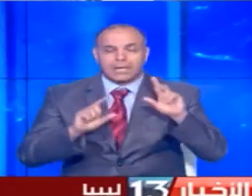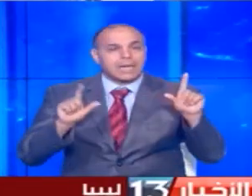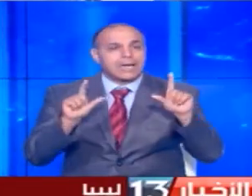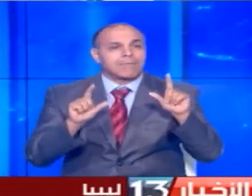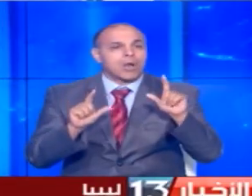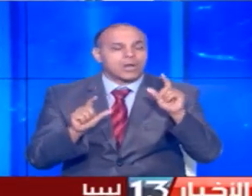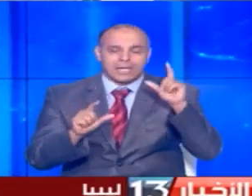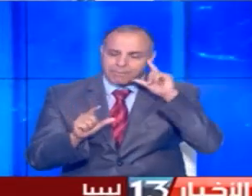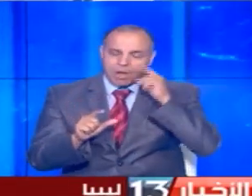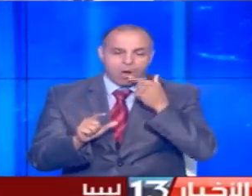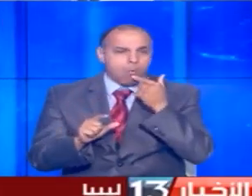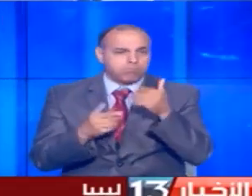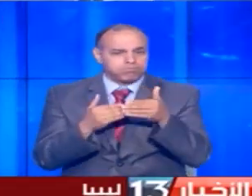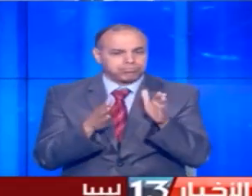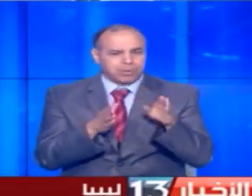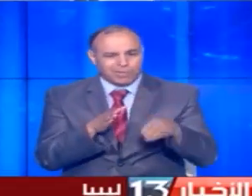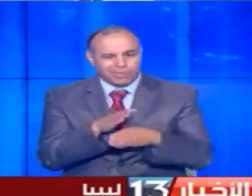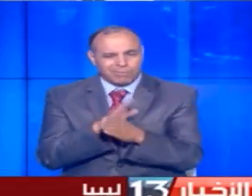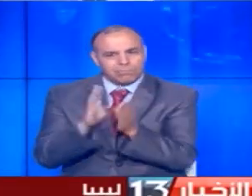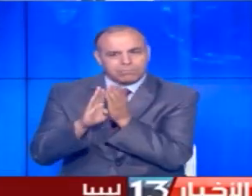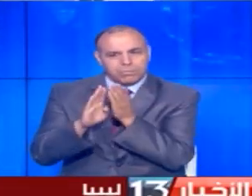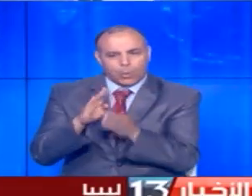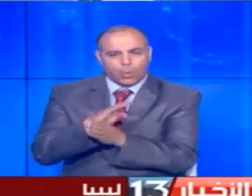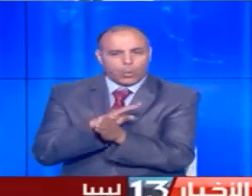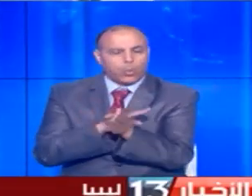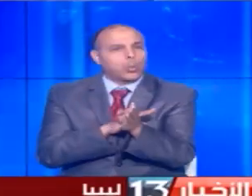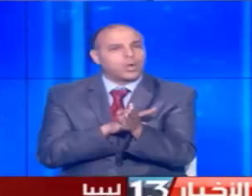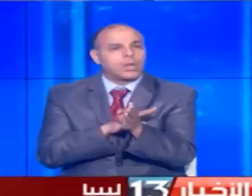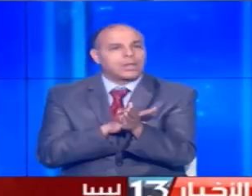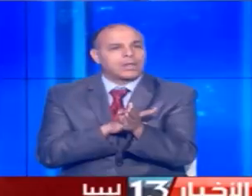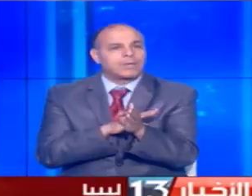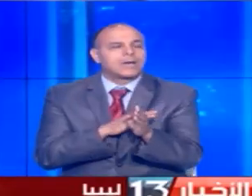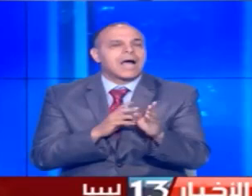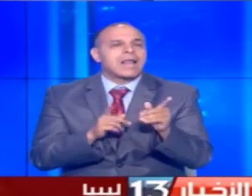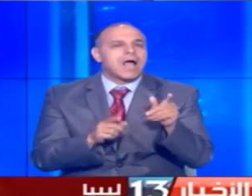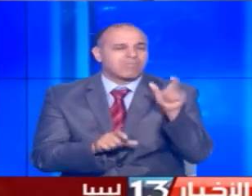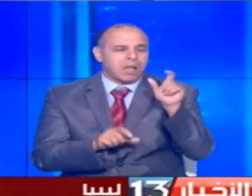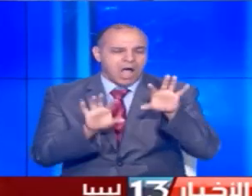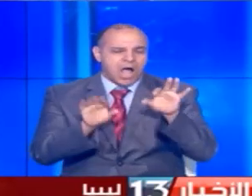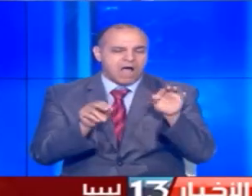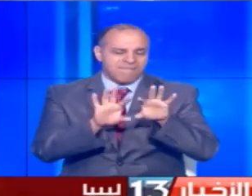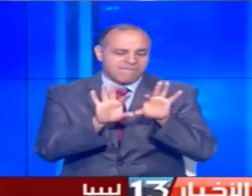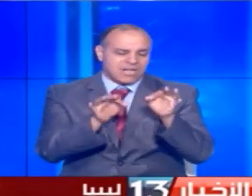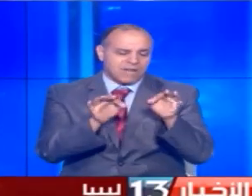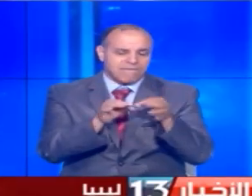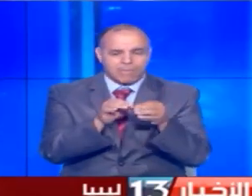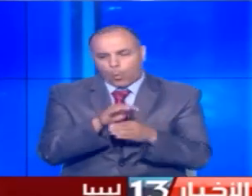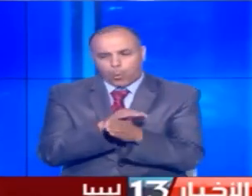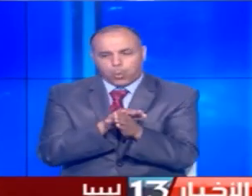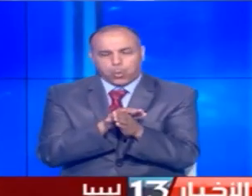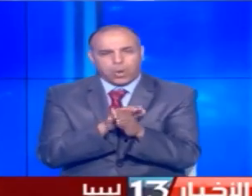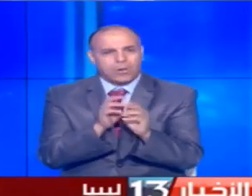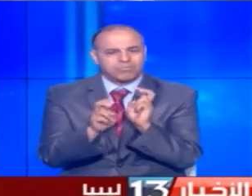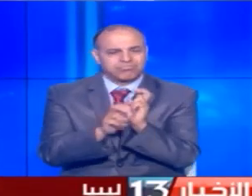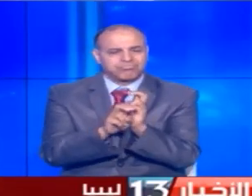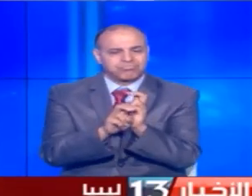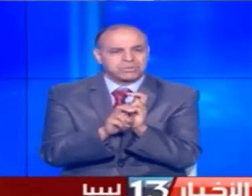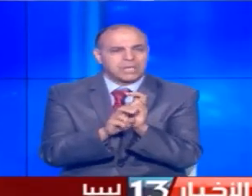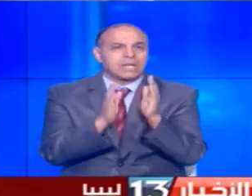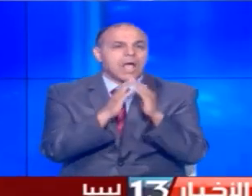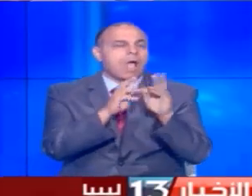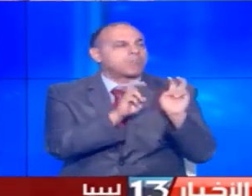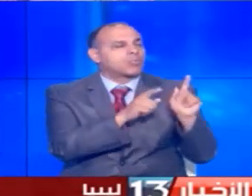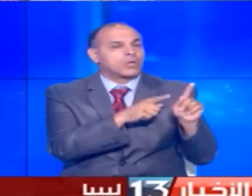ليبية أنه تم فتح ممر آمن في منطقة مشروع الهضبة لإجلاء 10 عائلات كانت عالقة في إحدى